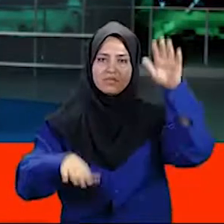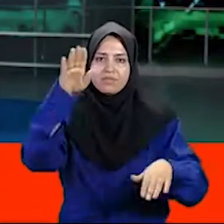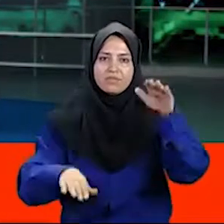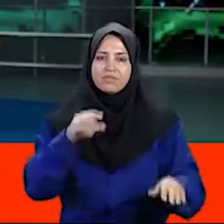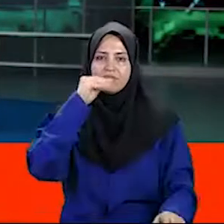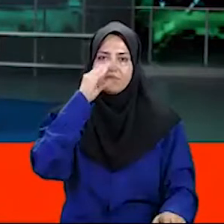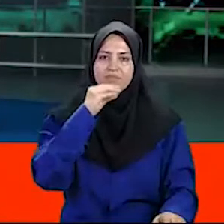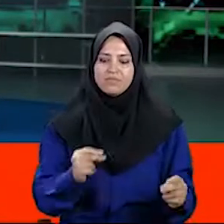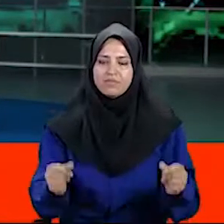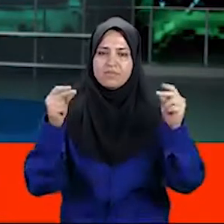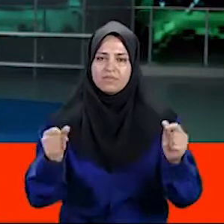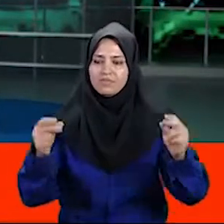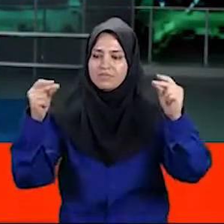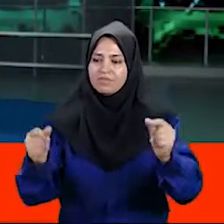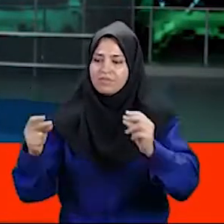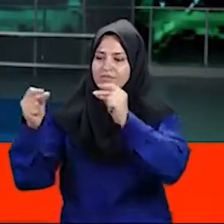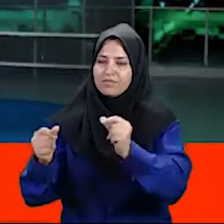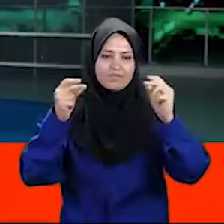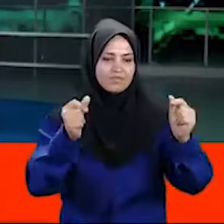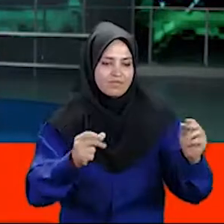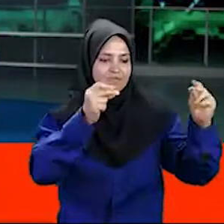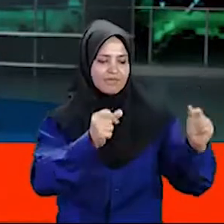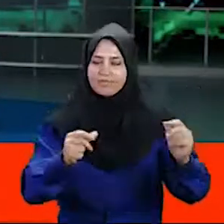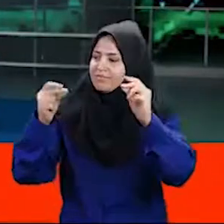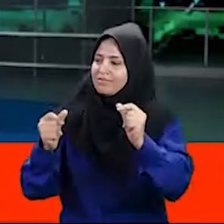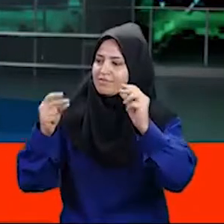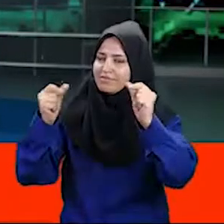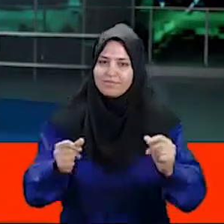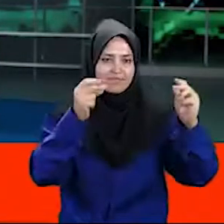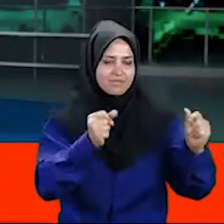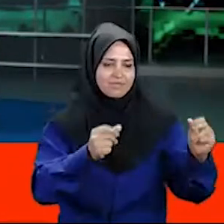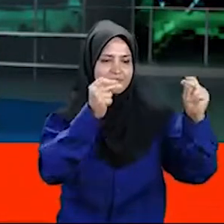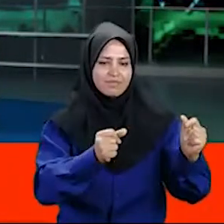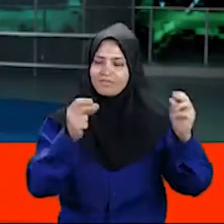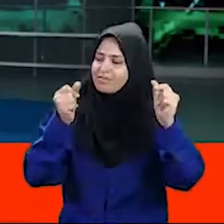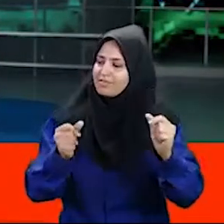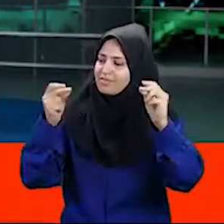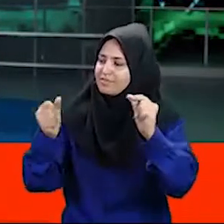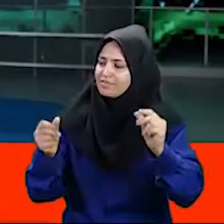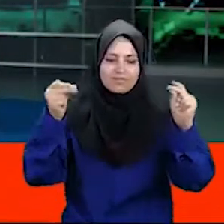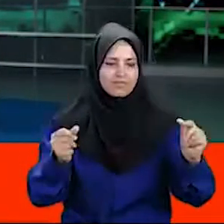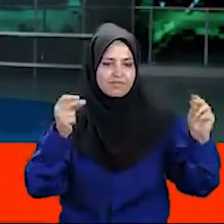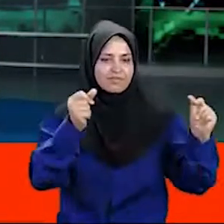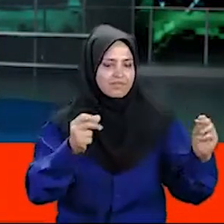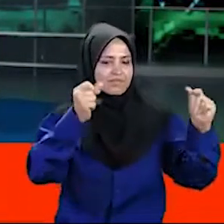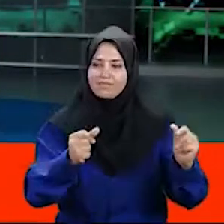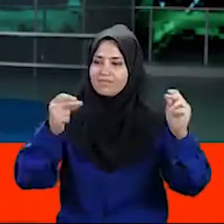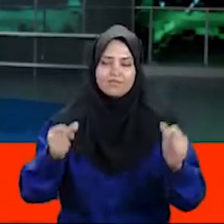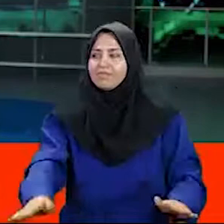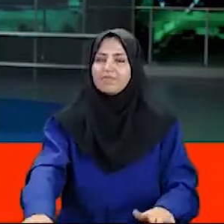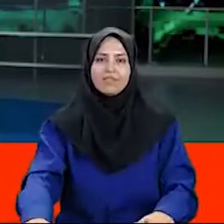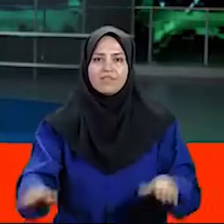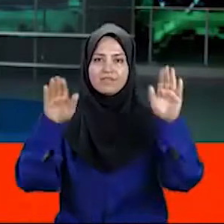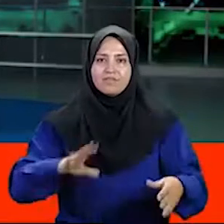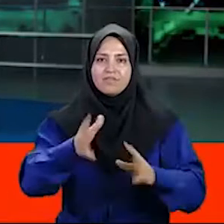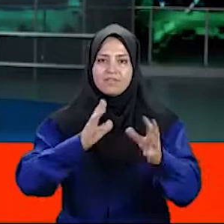خیش را آتش زدند و گفتند من برجامو پاره کردم، برچمو پاره کردم، فکر چاره